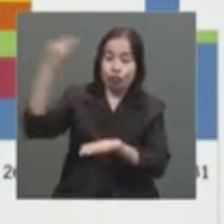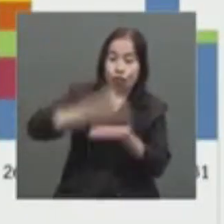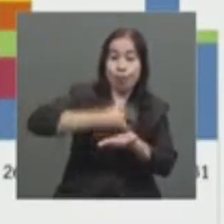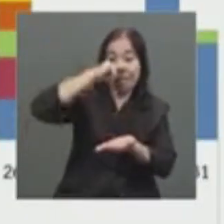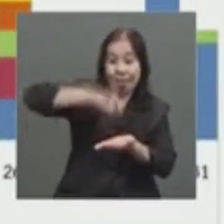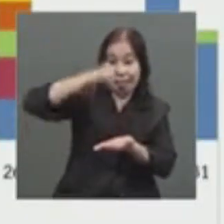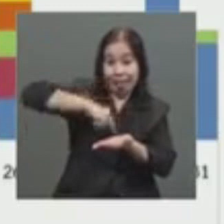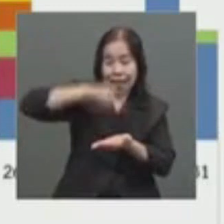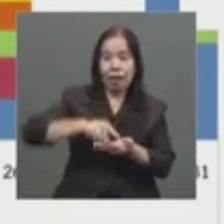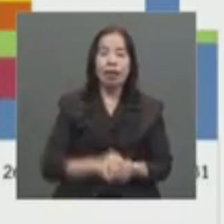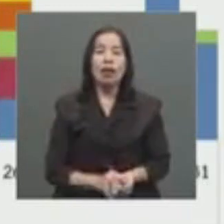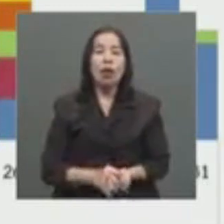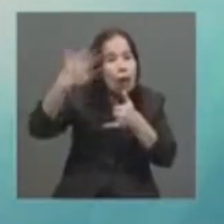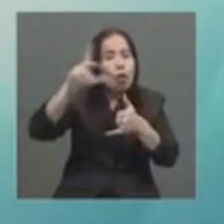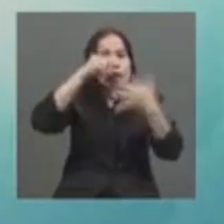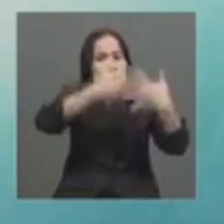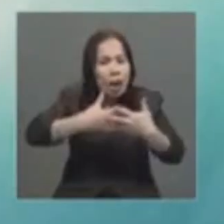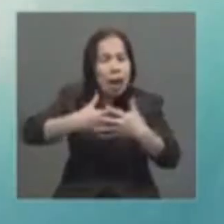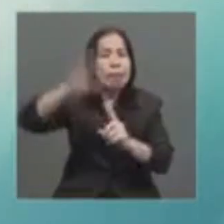สิปรายค่ะโดยวันนี้มีผู้เสียชีวิตเพิ่มด้วยจำนวน2